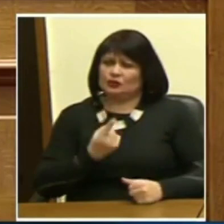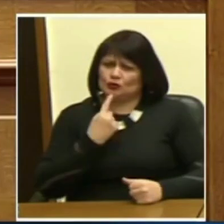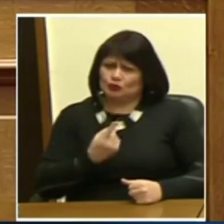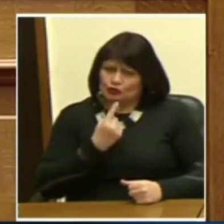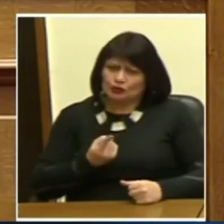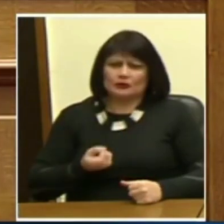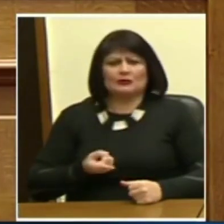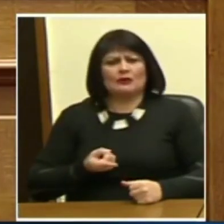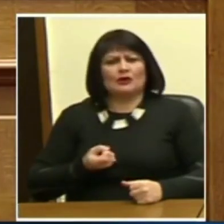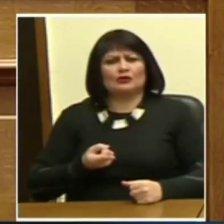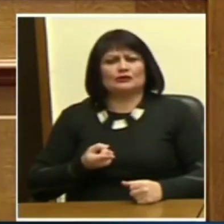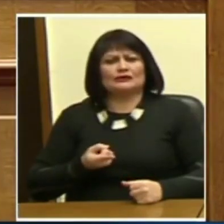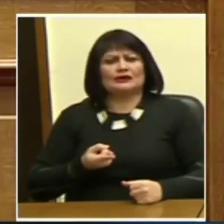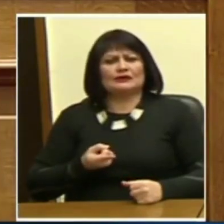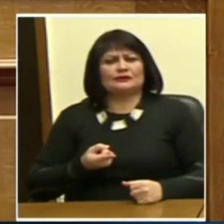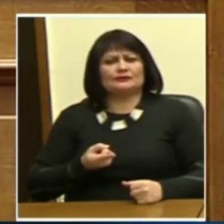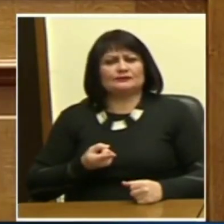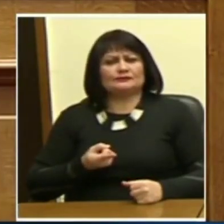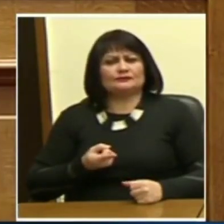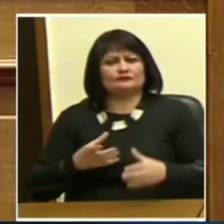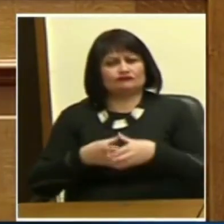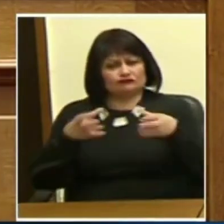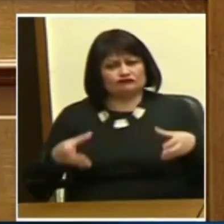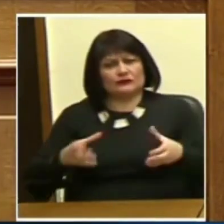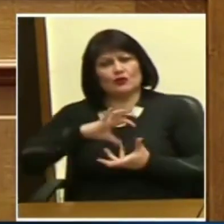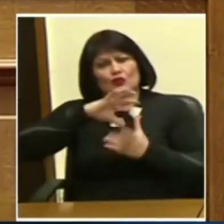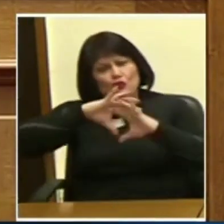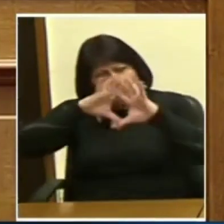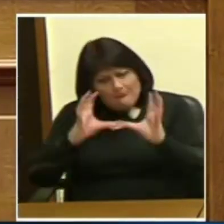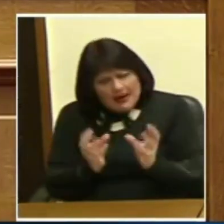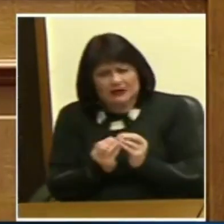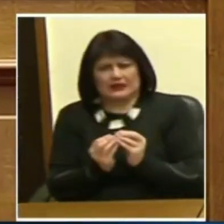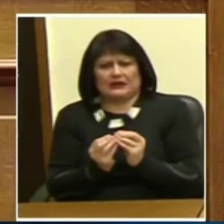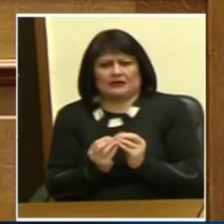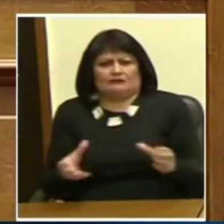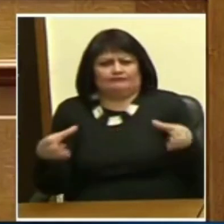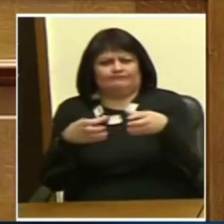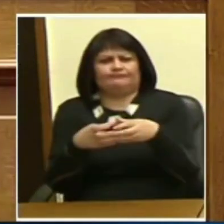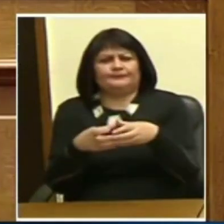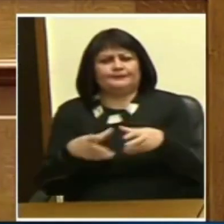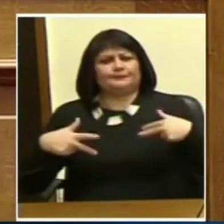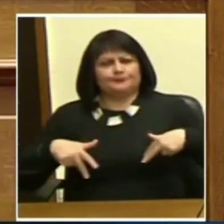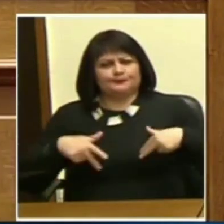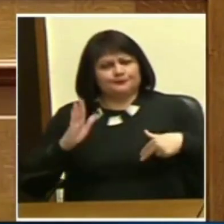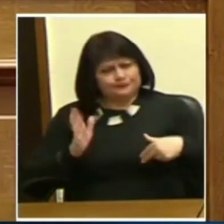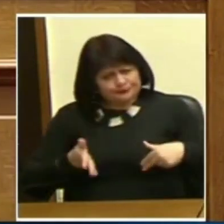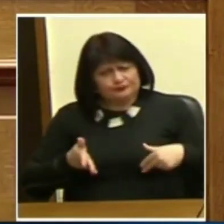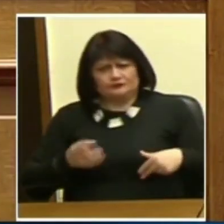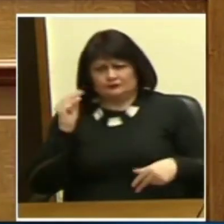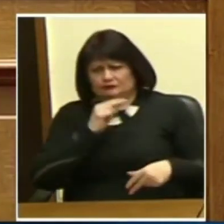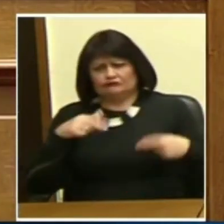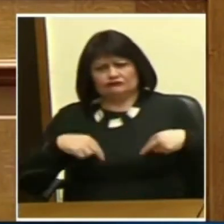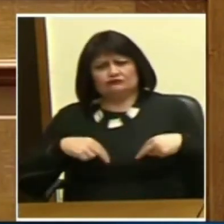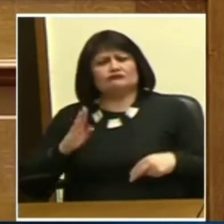φορές για μεγάλες κυβερνήσεις, για οικουμενικές, όπου θα μπορούσε και η Υπουργία αλλά και ο Πρωθυπουργός